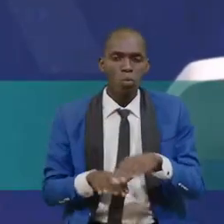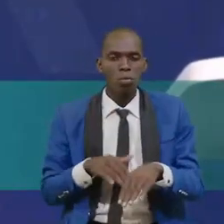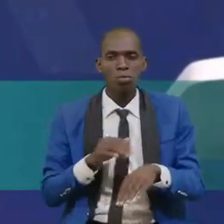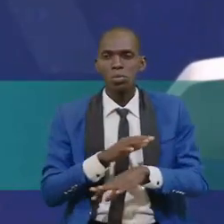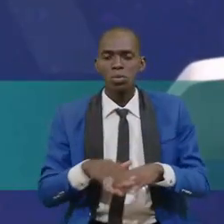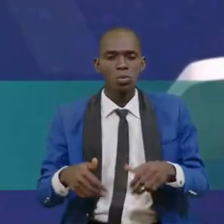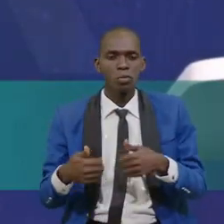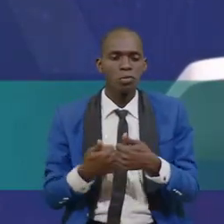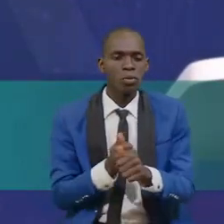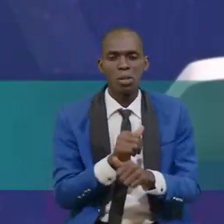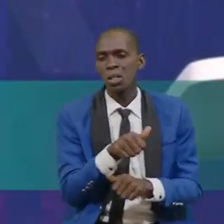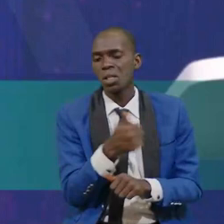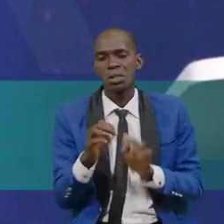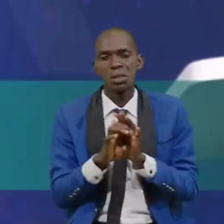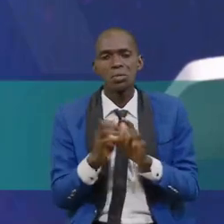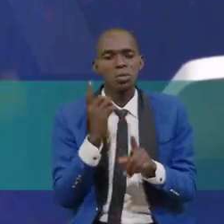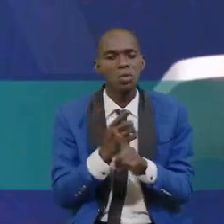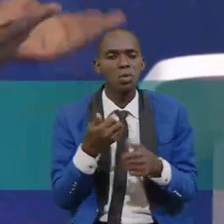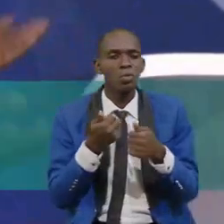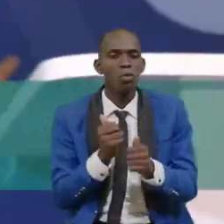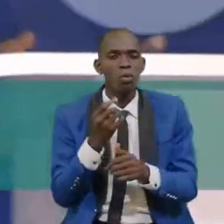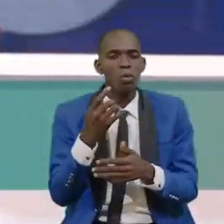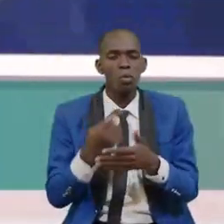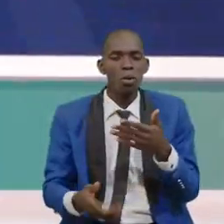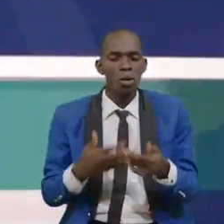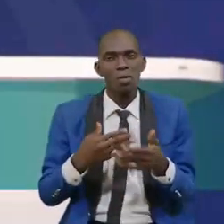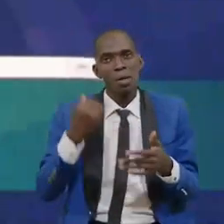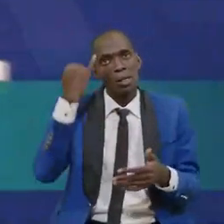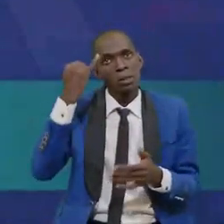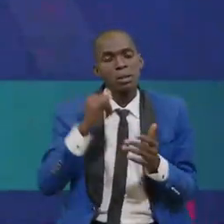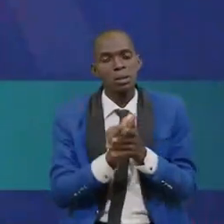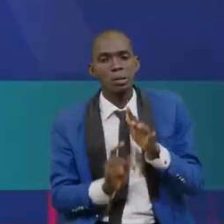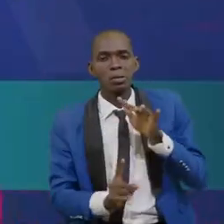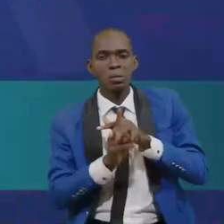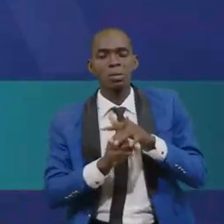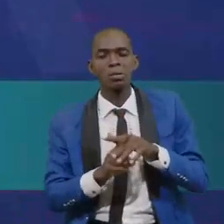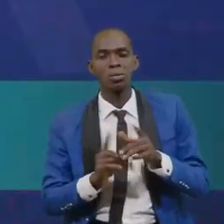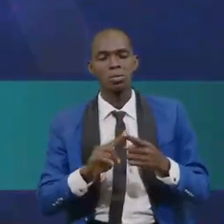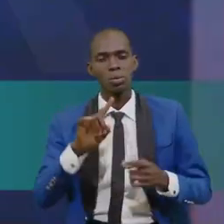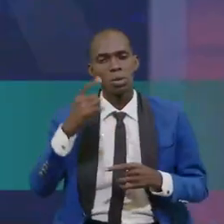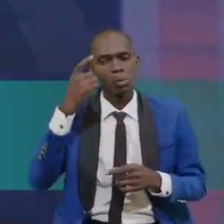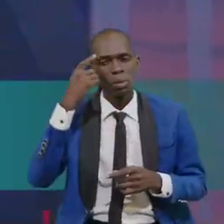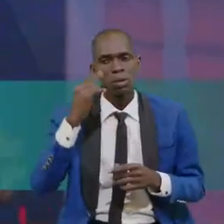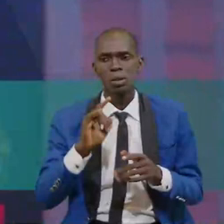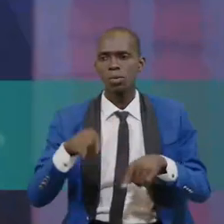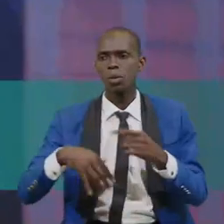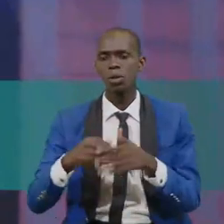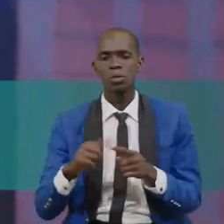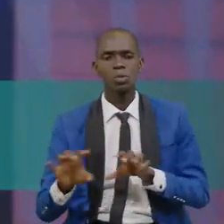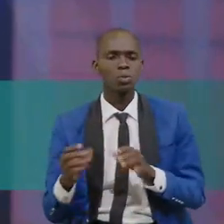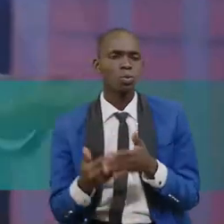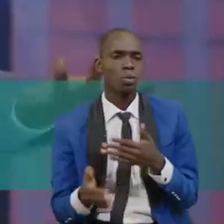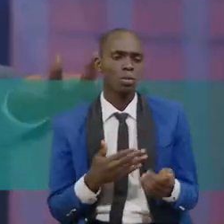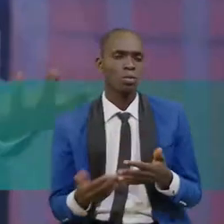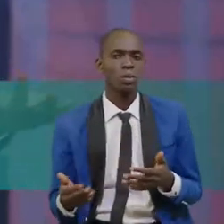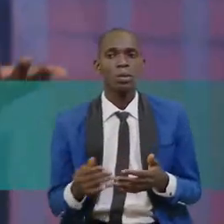modèle? Quand une idée vient de leur pensée, ils font ce qu'ils veulent. Est-ce qu'il n'y a pas des gens dans le